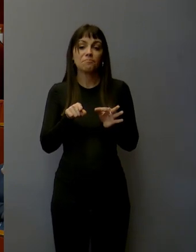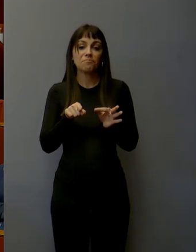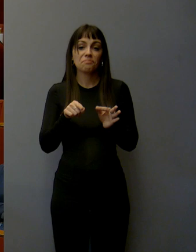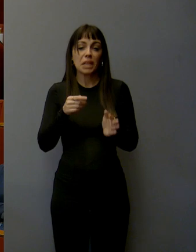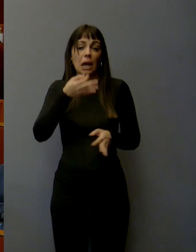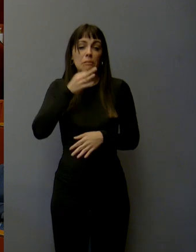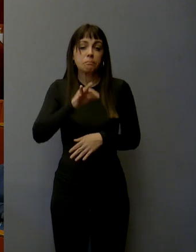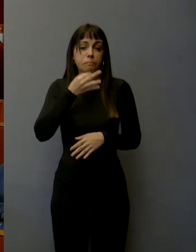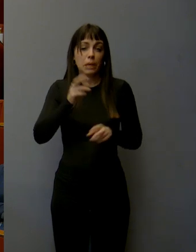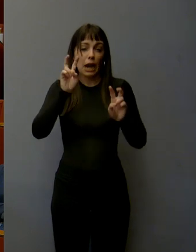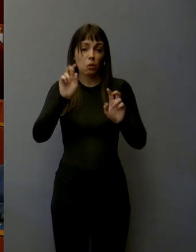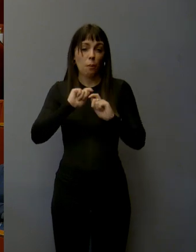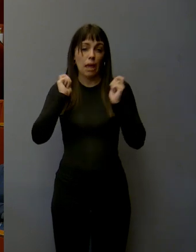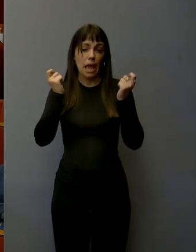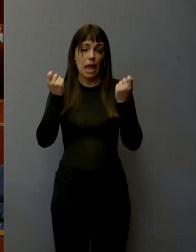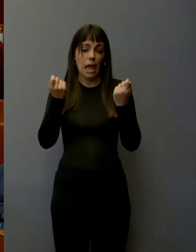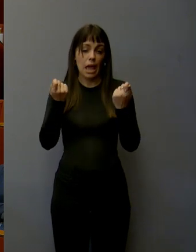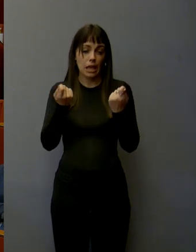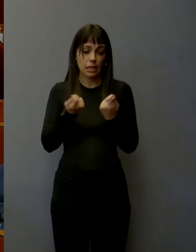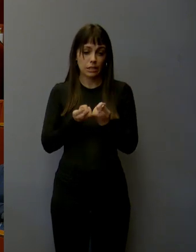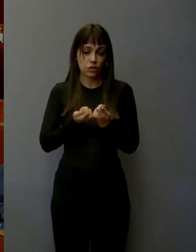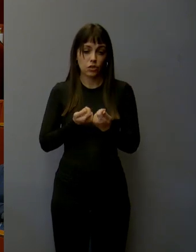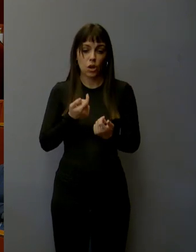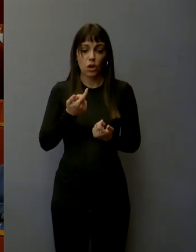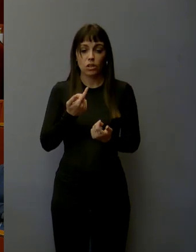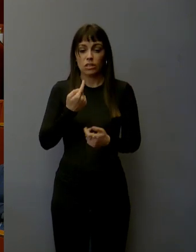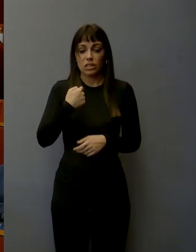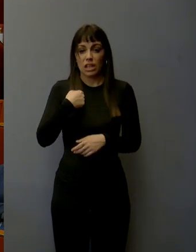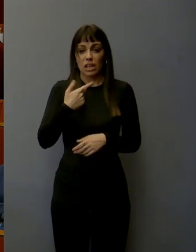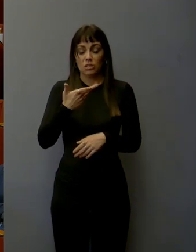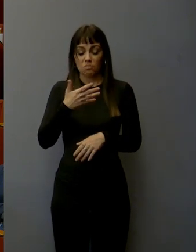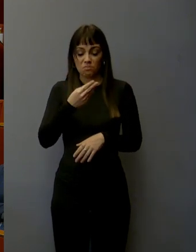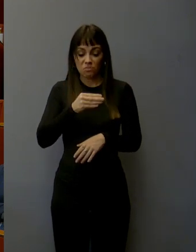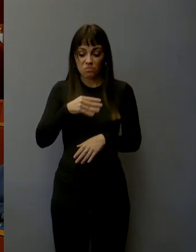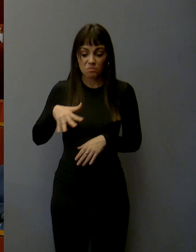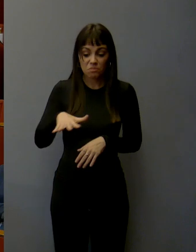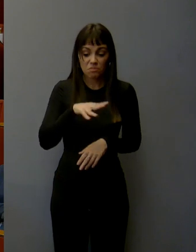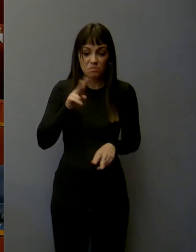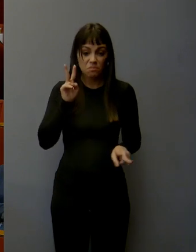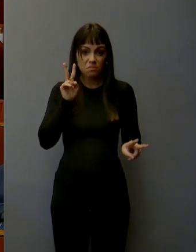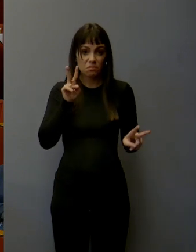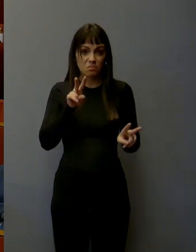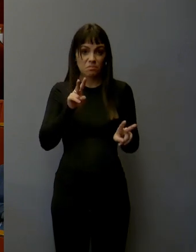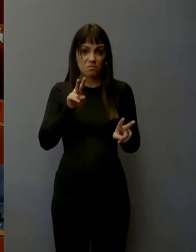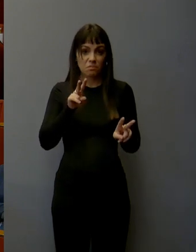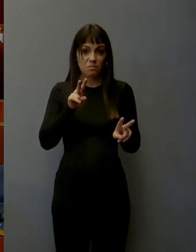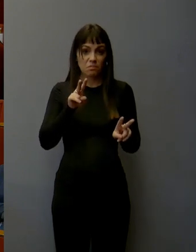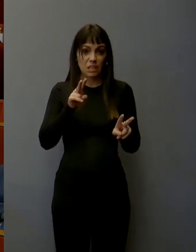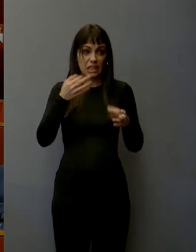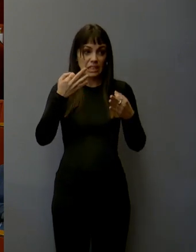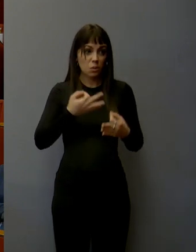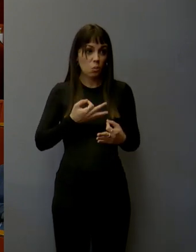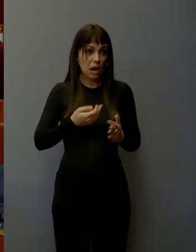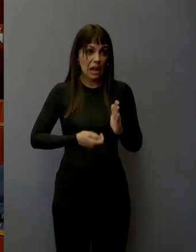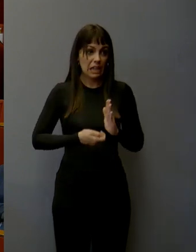rifiuto completamente questo tipo di visione securitaria e non sicura della città e che mi sembra rispondere